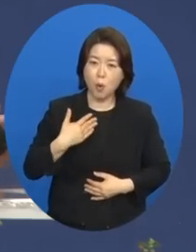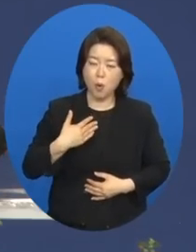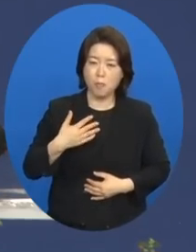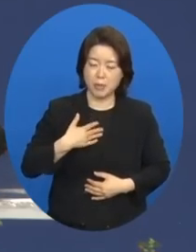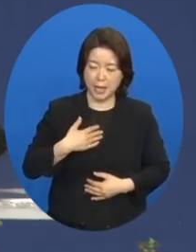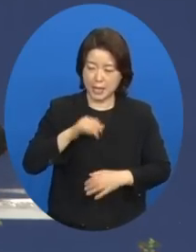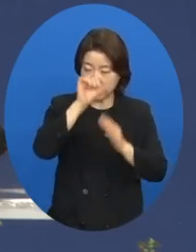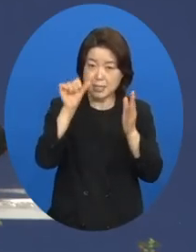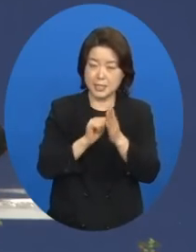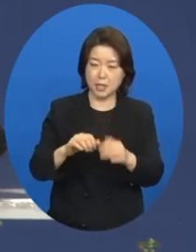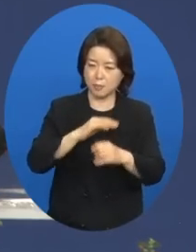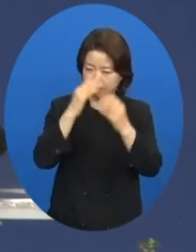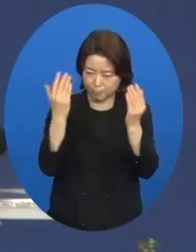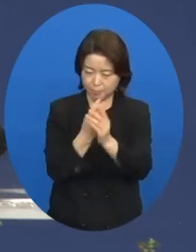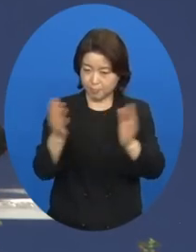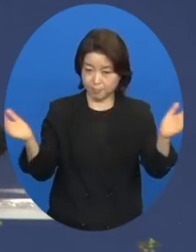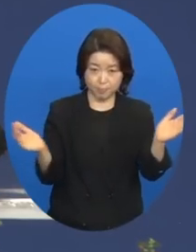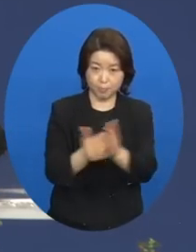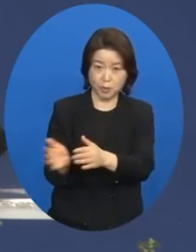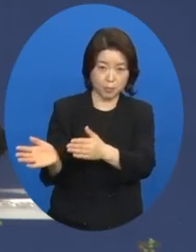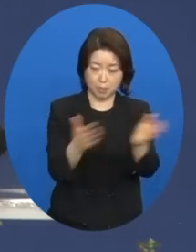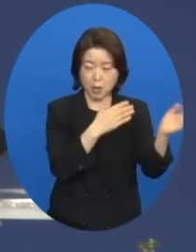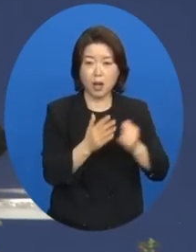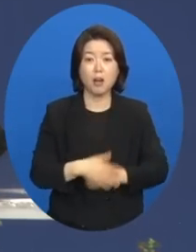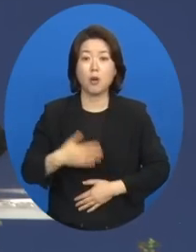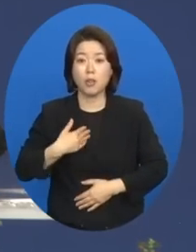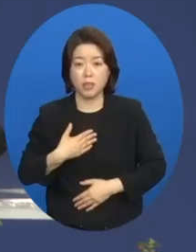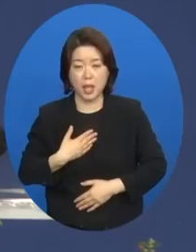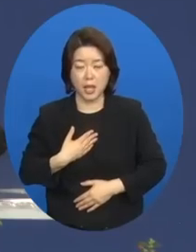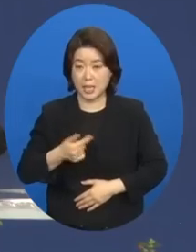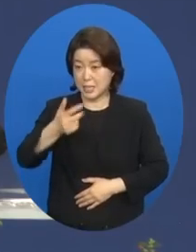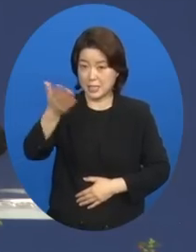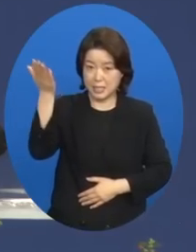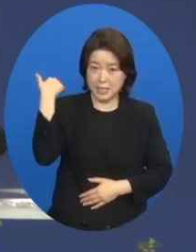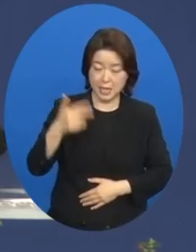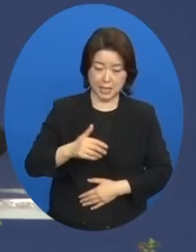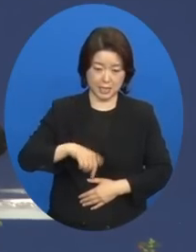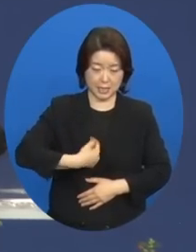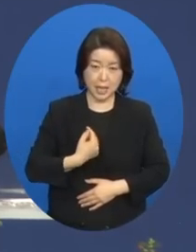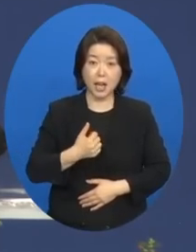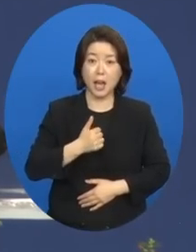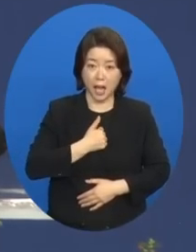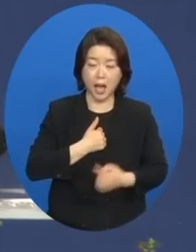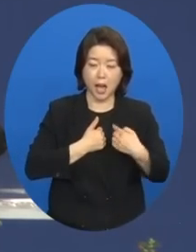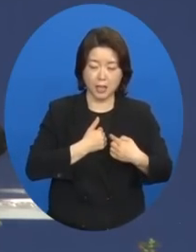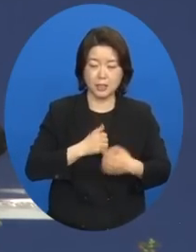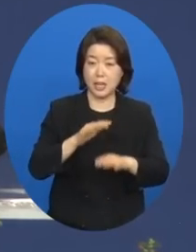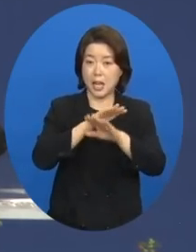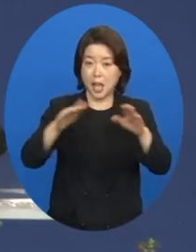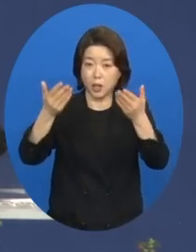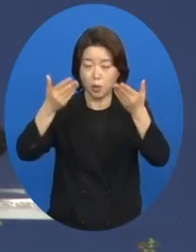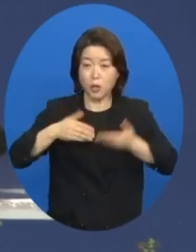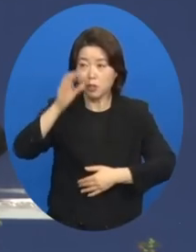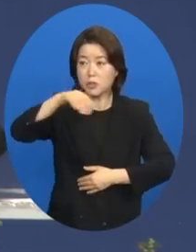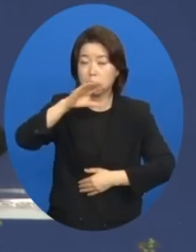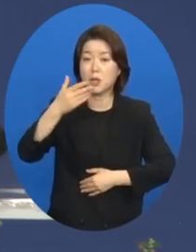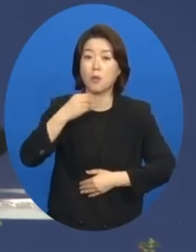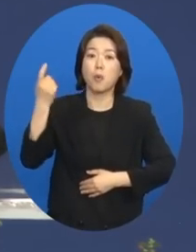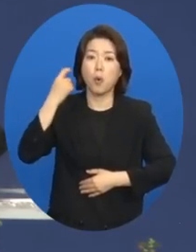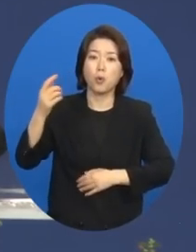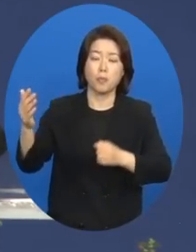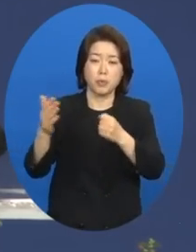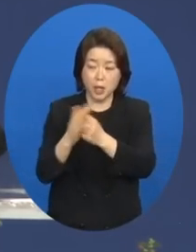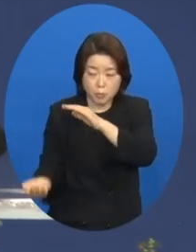내시고 우리의 죄로 밖에는 설명이 안 되는 내 옛자아를 해결해 주신 십자가의 복음 때문에